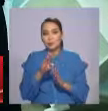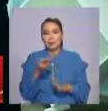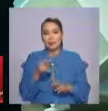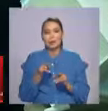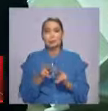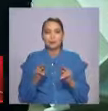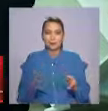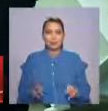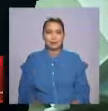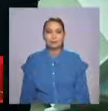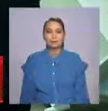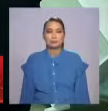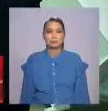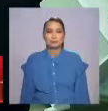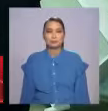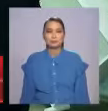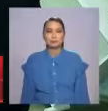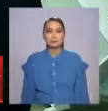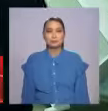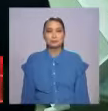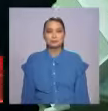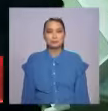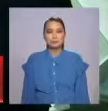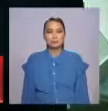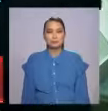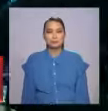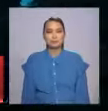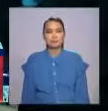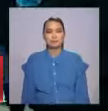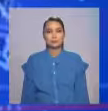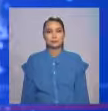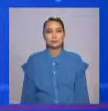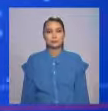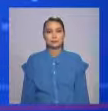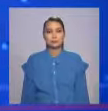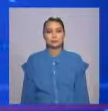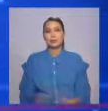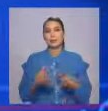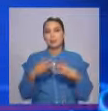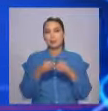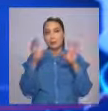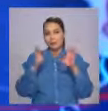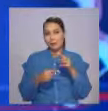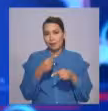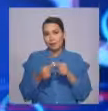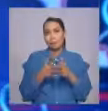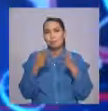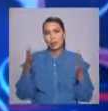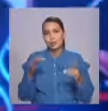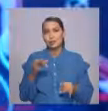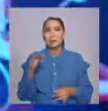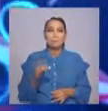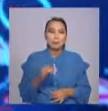Петропавловска. Анастасия Драняк, Евгений Мутель, Астана Таймс, Петропавловск. Семейные традиции, большие и